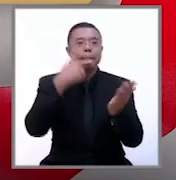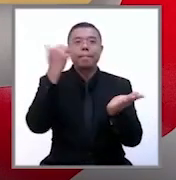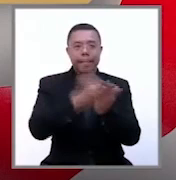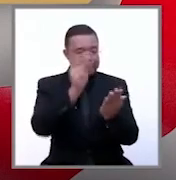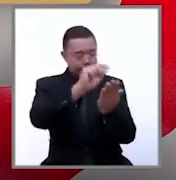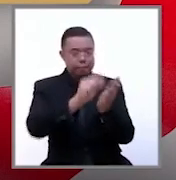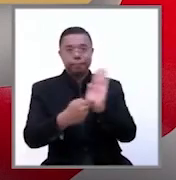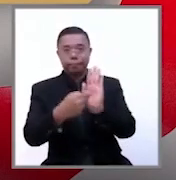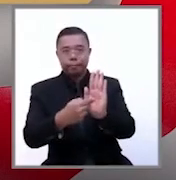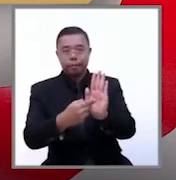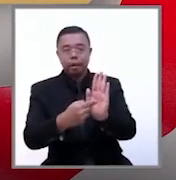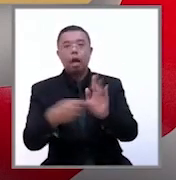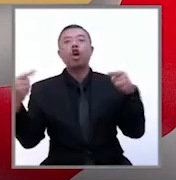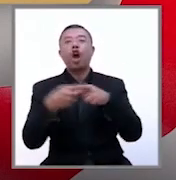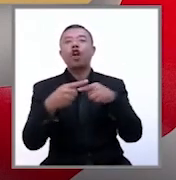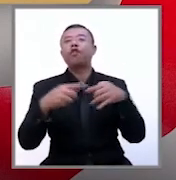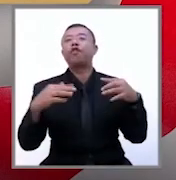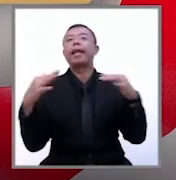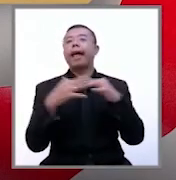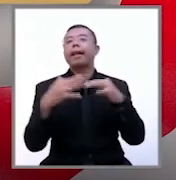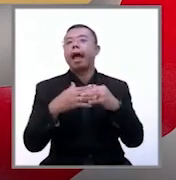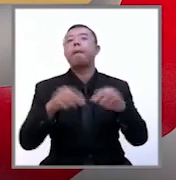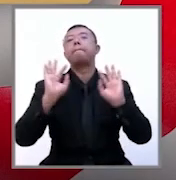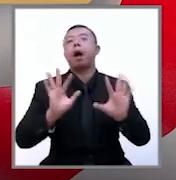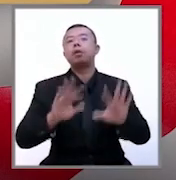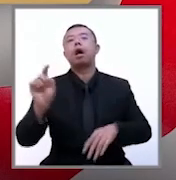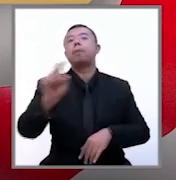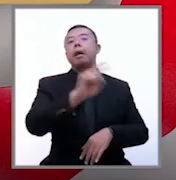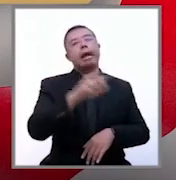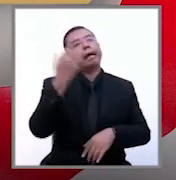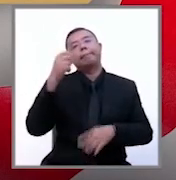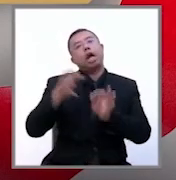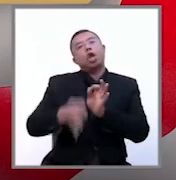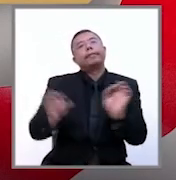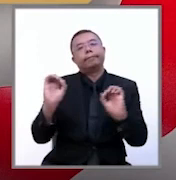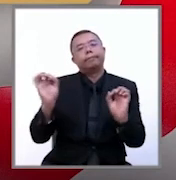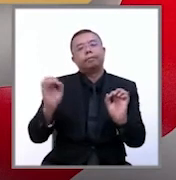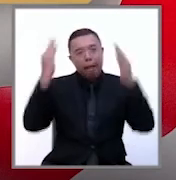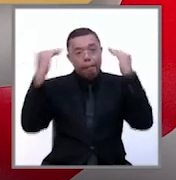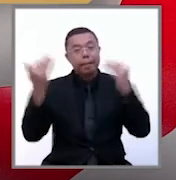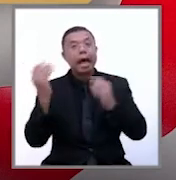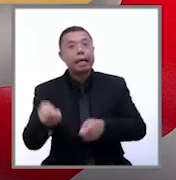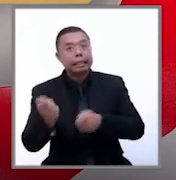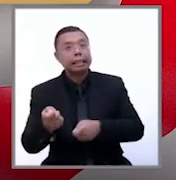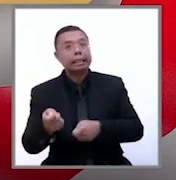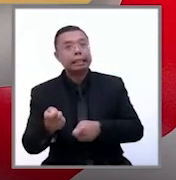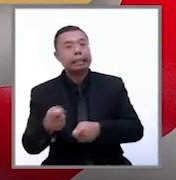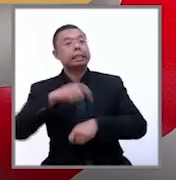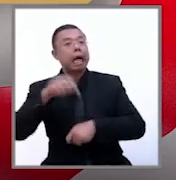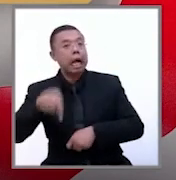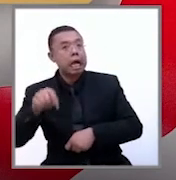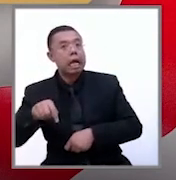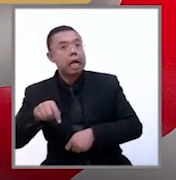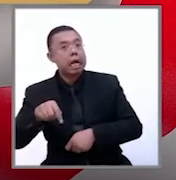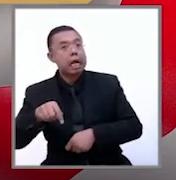catatan saya ini konflik agraria semakin banyak dan tidak diatasi petani kita semakin kurang